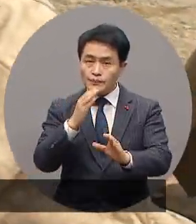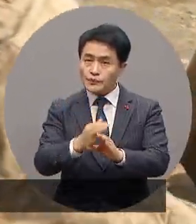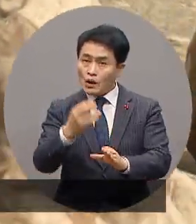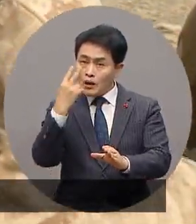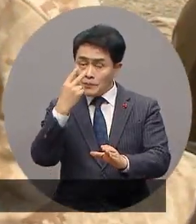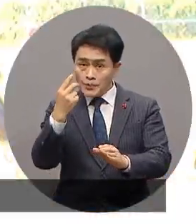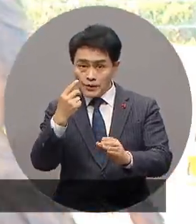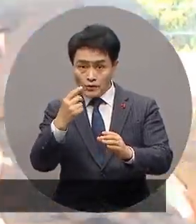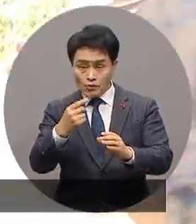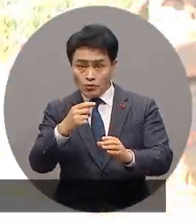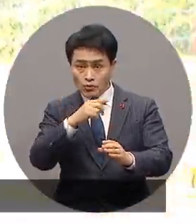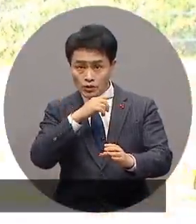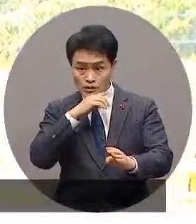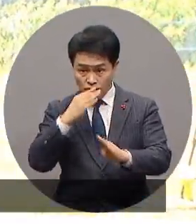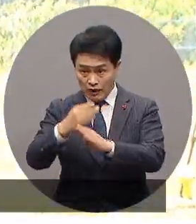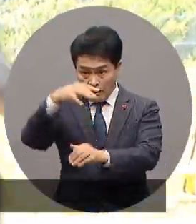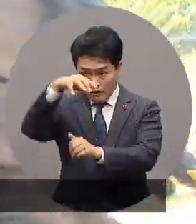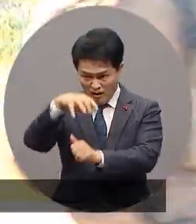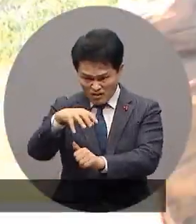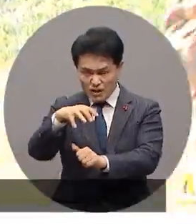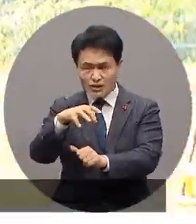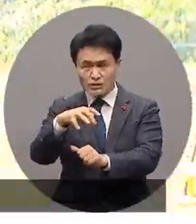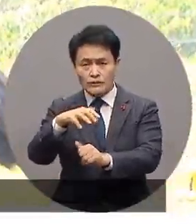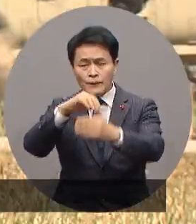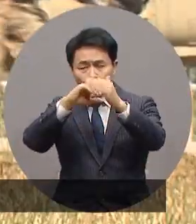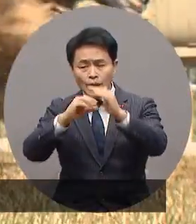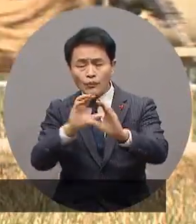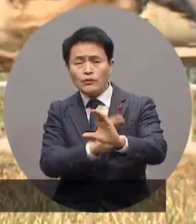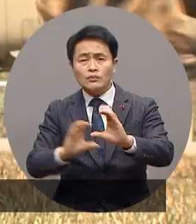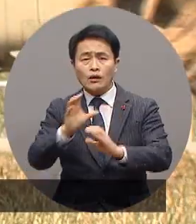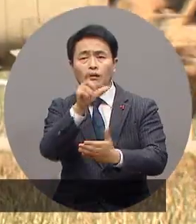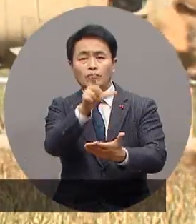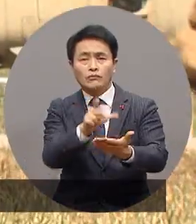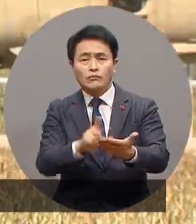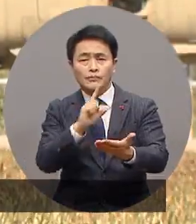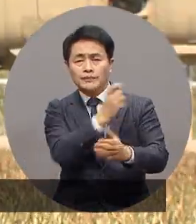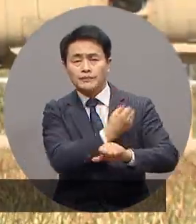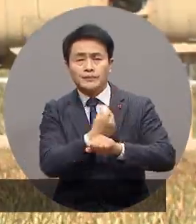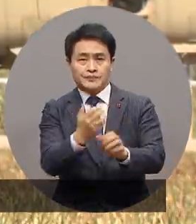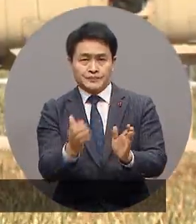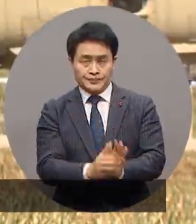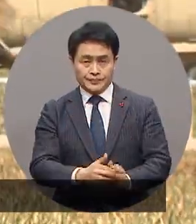미국의 확장 억제를 강조하는 내용을 담았습니다. 뉴욕에서 MBC 뉴스 강나림입니다.